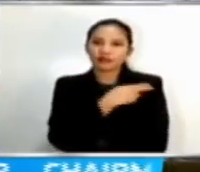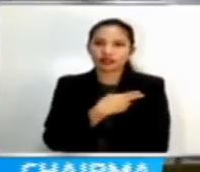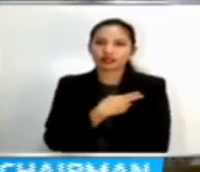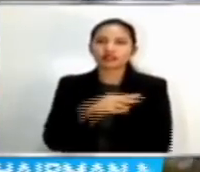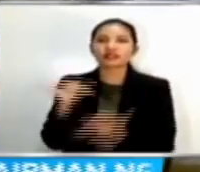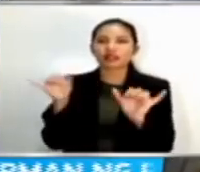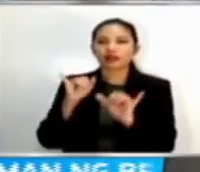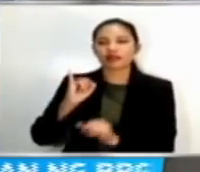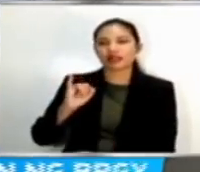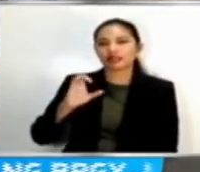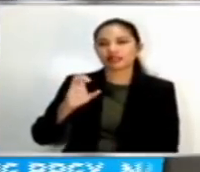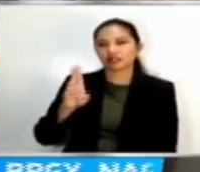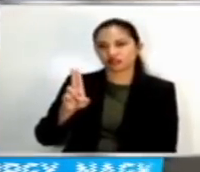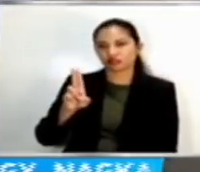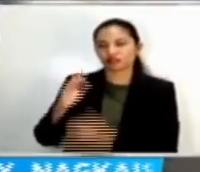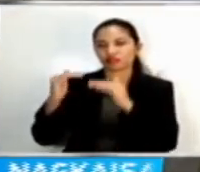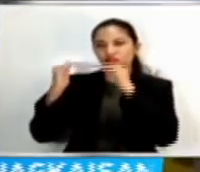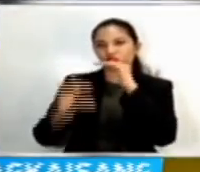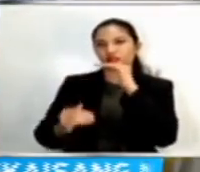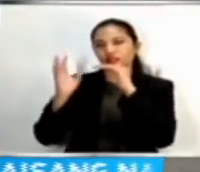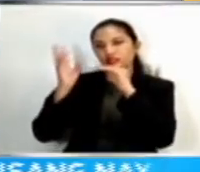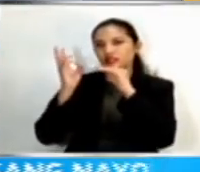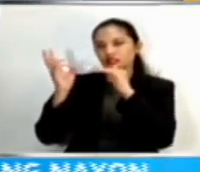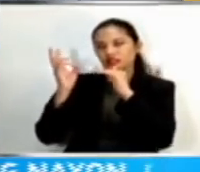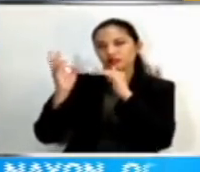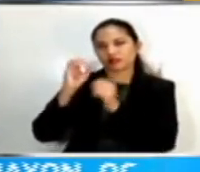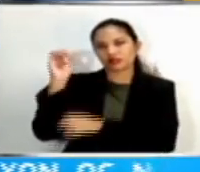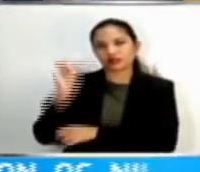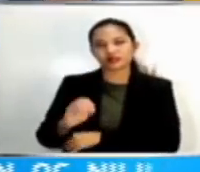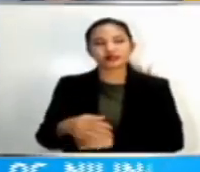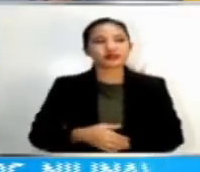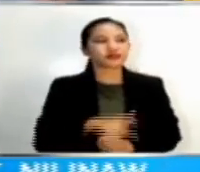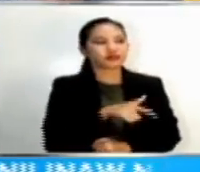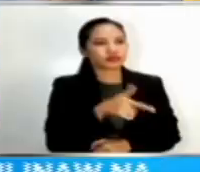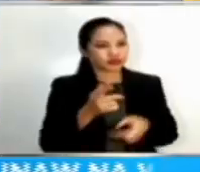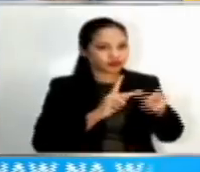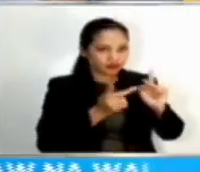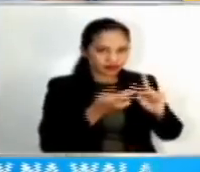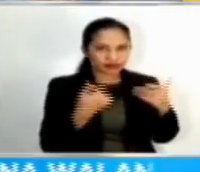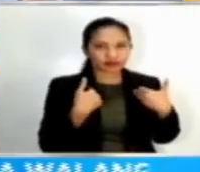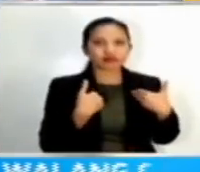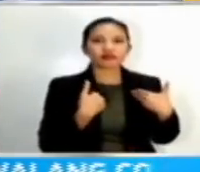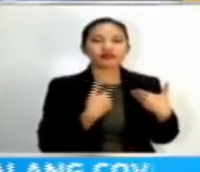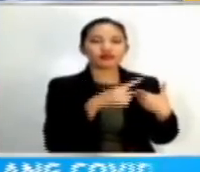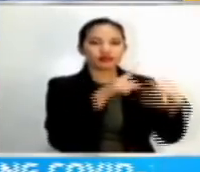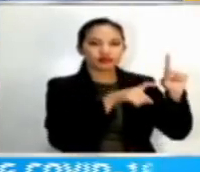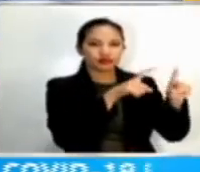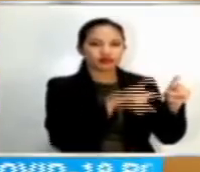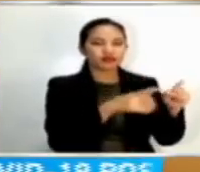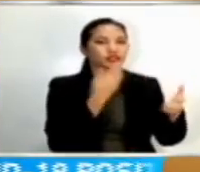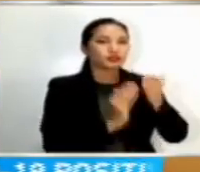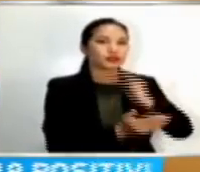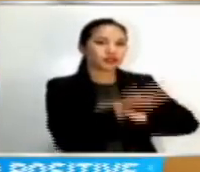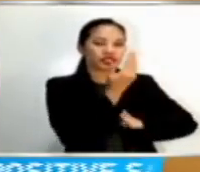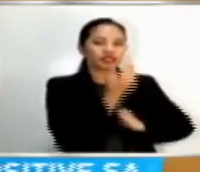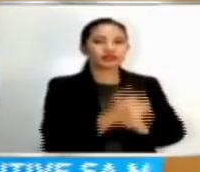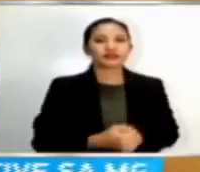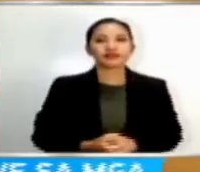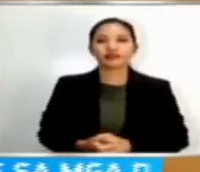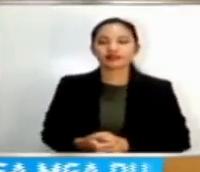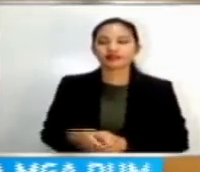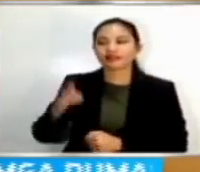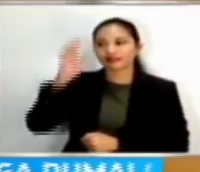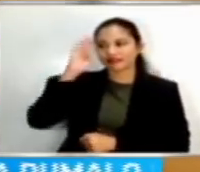rin. Mm-hmm. Okay. May dagdag pa pong katanungan. Ang aking partner na si Connie. Good morning, Dr. David. Yes, hi. Good morning, Connie.